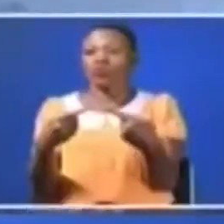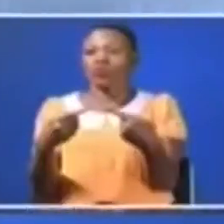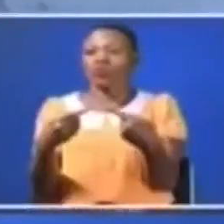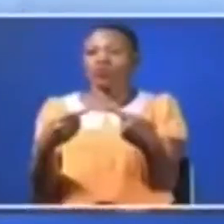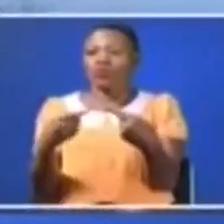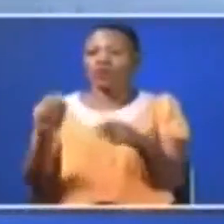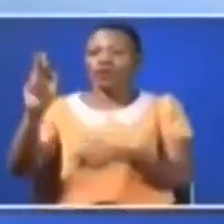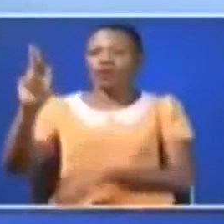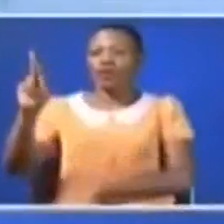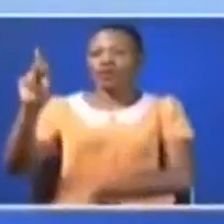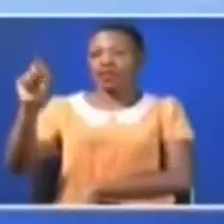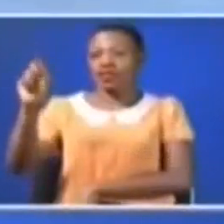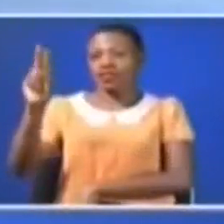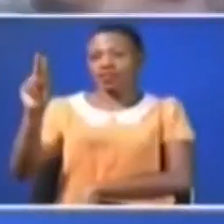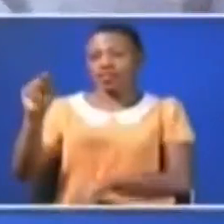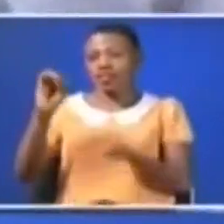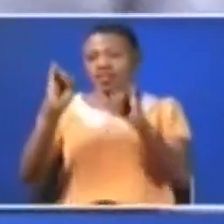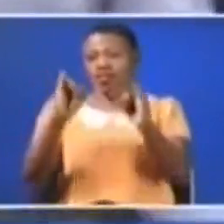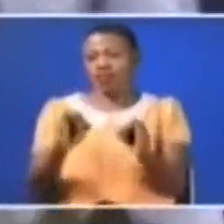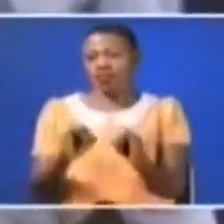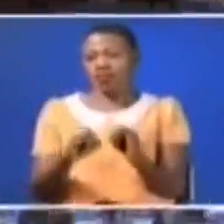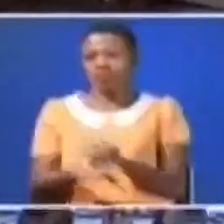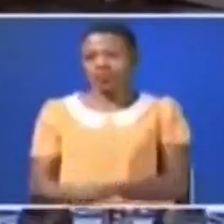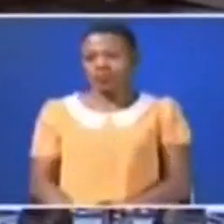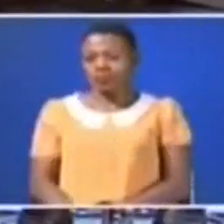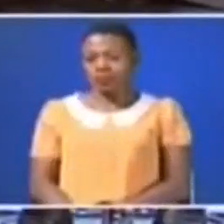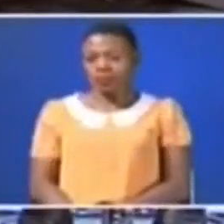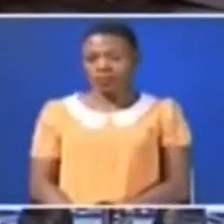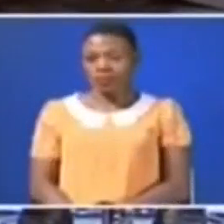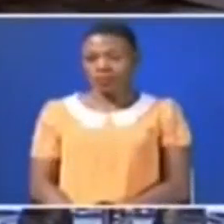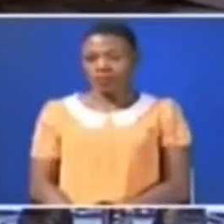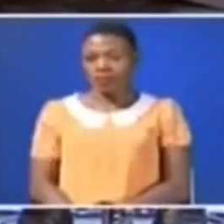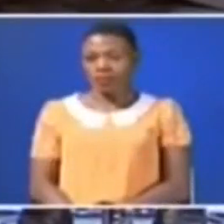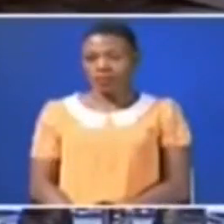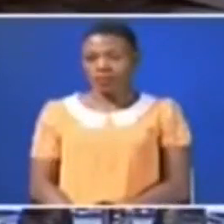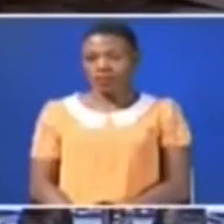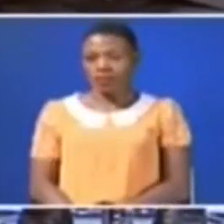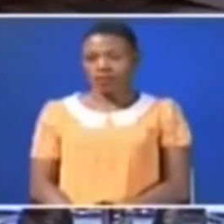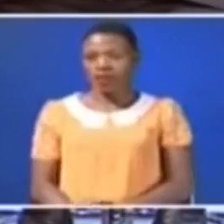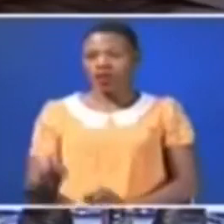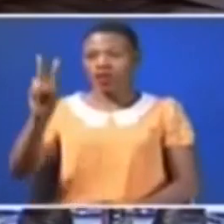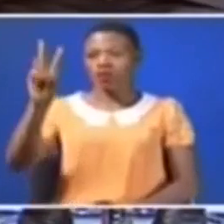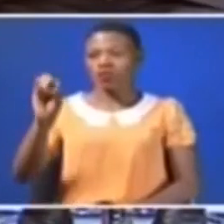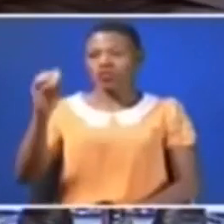Ibrahim Karanja, KTN News. Watu 24 wamelazwa